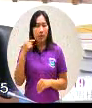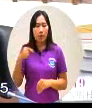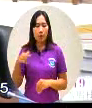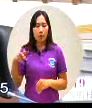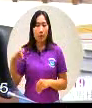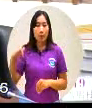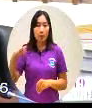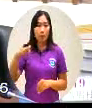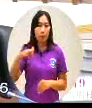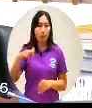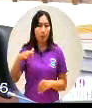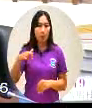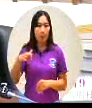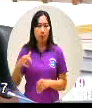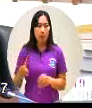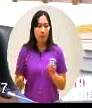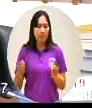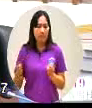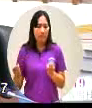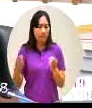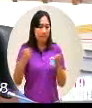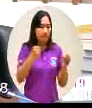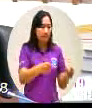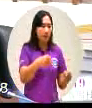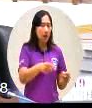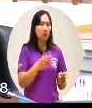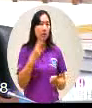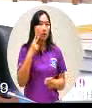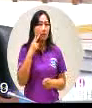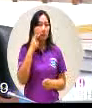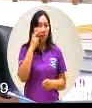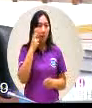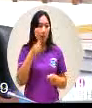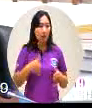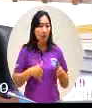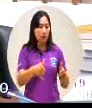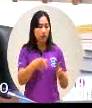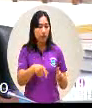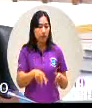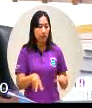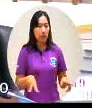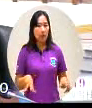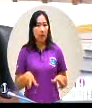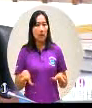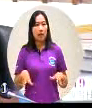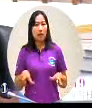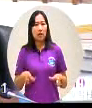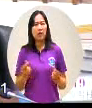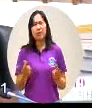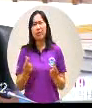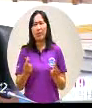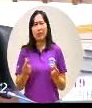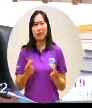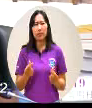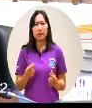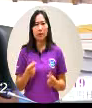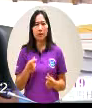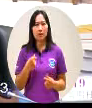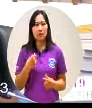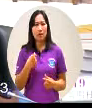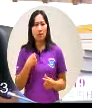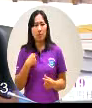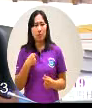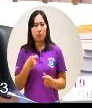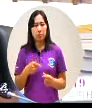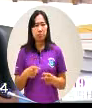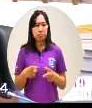若经过到中港路，哇，落去站吼，像迄种真荒芜的一个地带吼，这确实，吼对阮人民小港的这